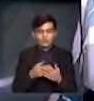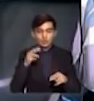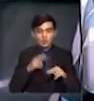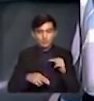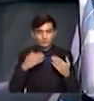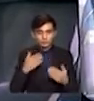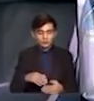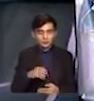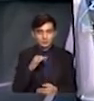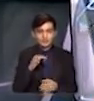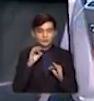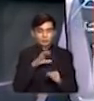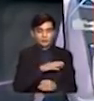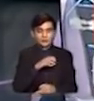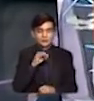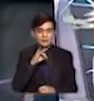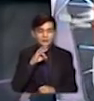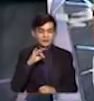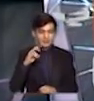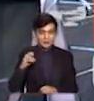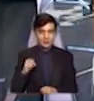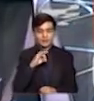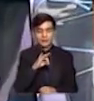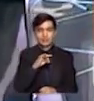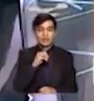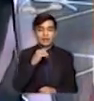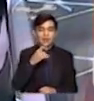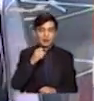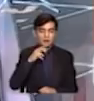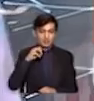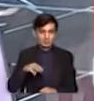осымен тәмәм. Онымен өздеріміз таныстырған әріптесім Ирина Евгеньева және